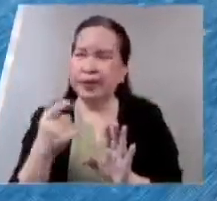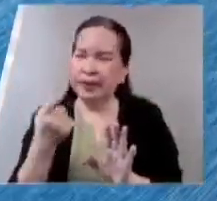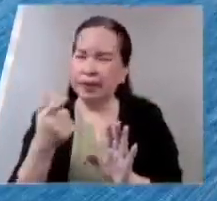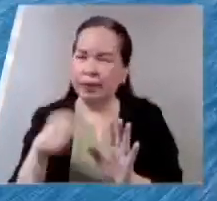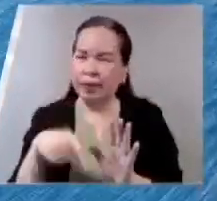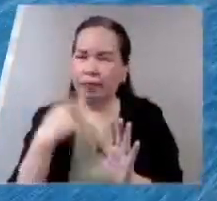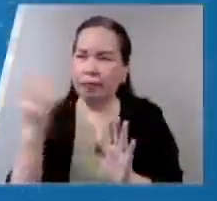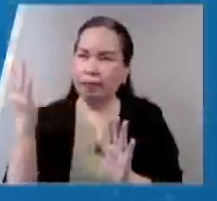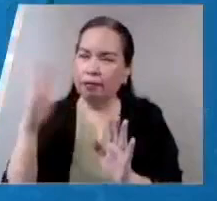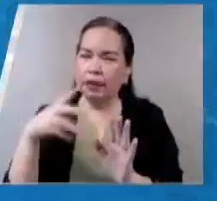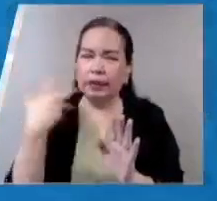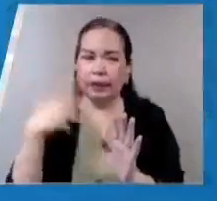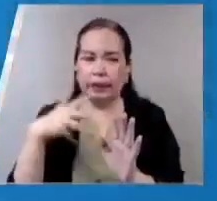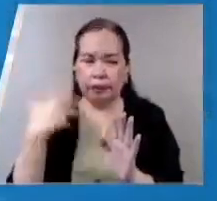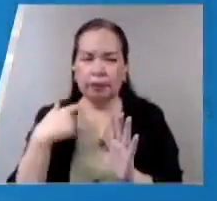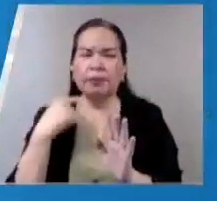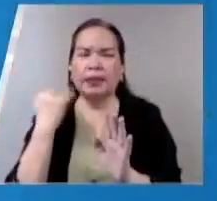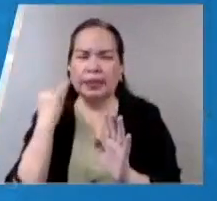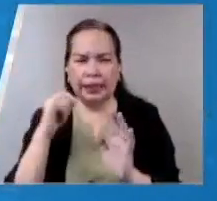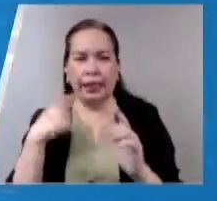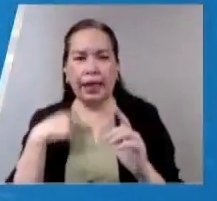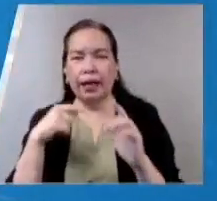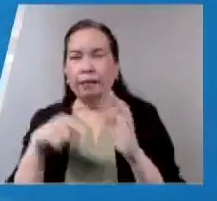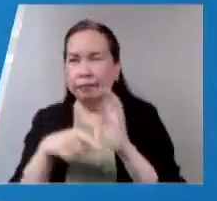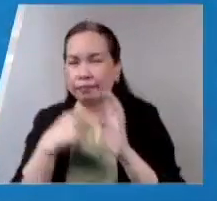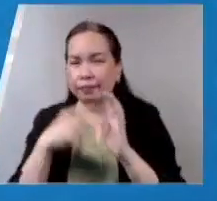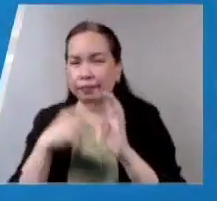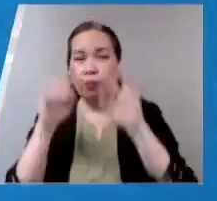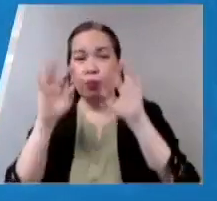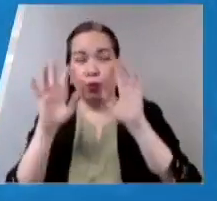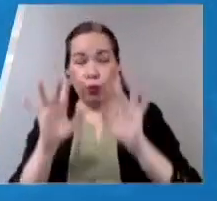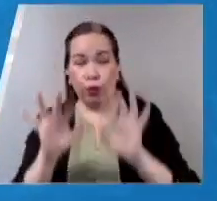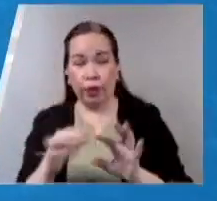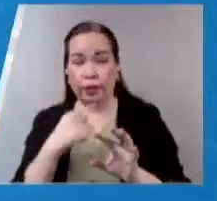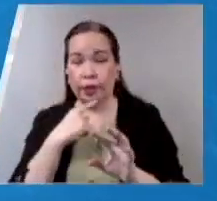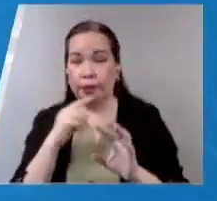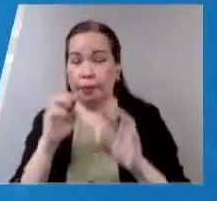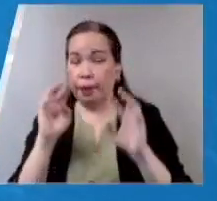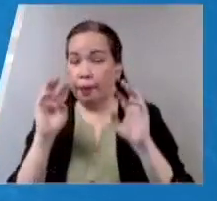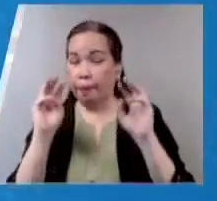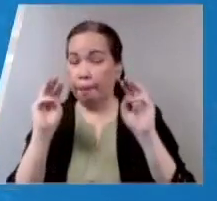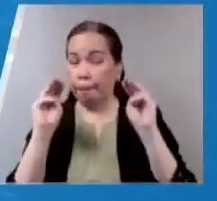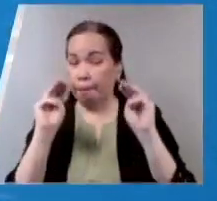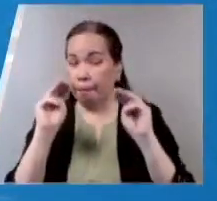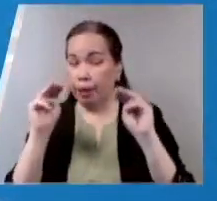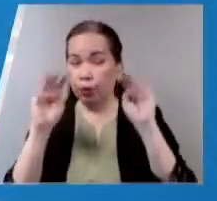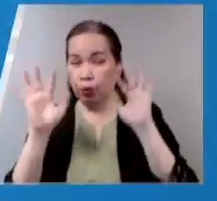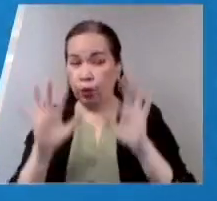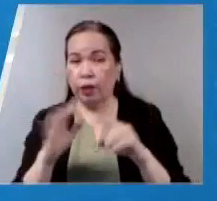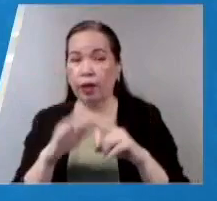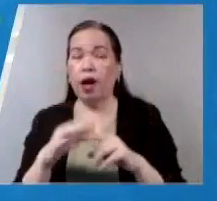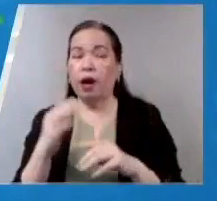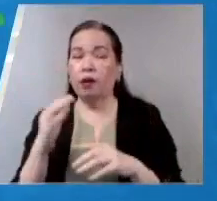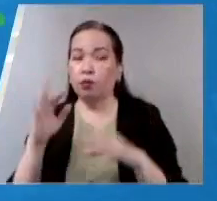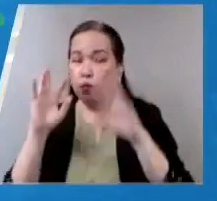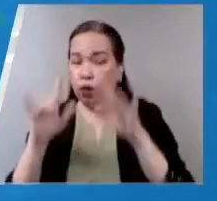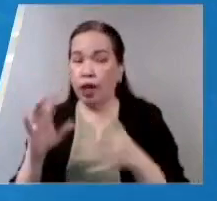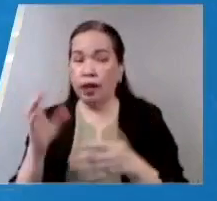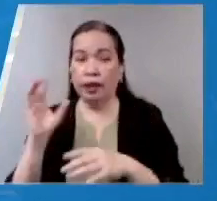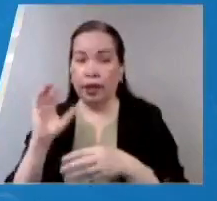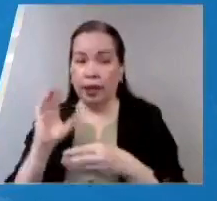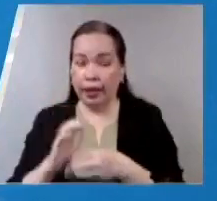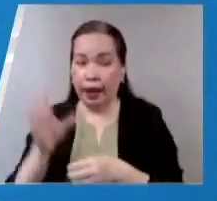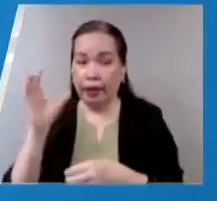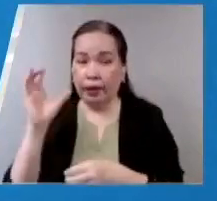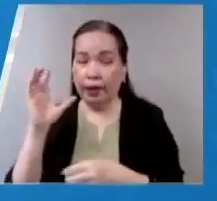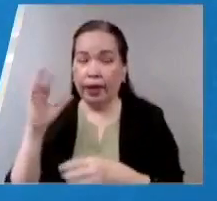ng ulan. Base sa datos ng Metro Weather, umaga pa lang bukas, may ulan na sa Caraga at Davao Region. At pagsapit ng